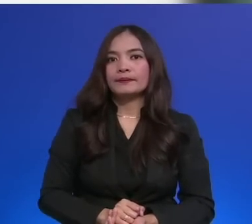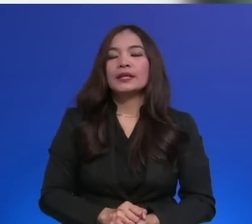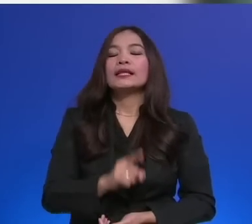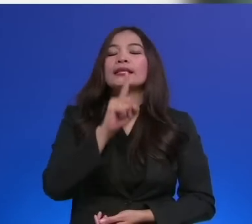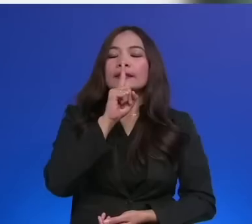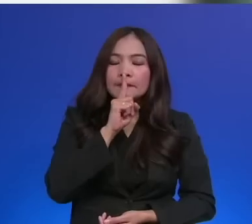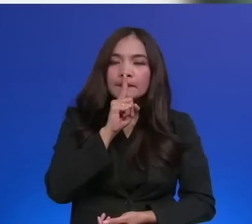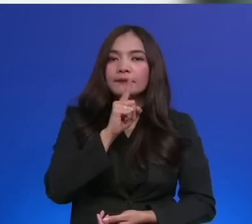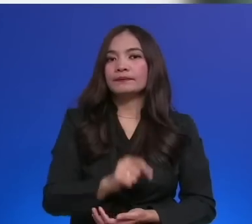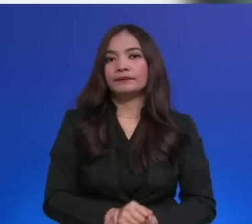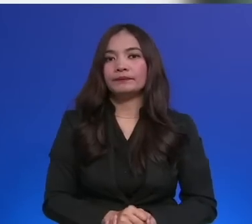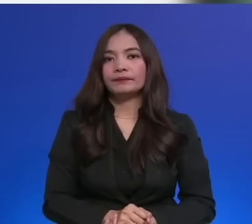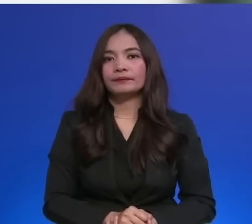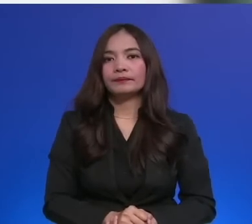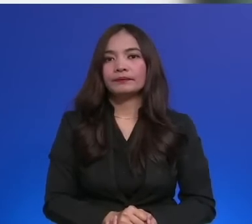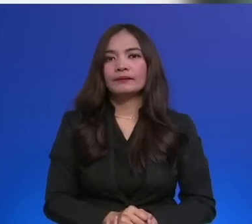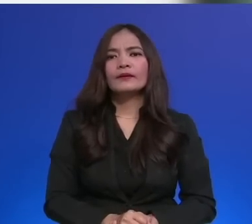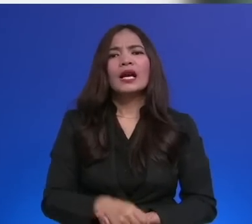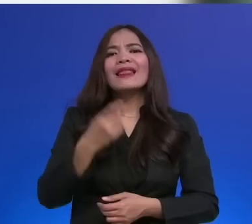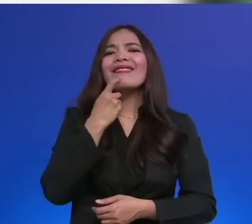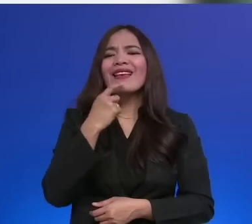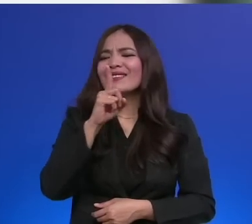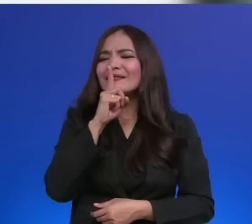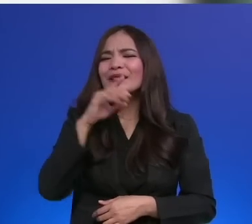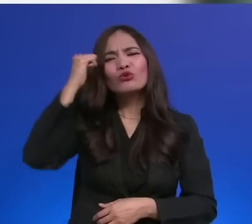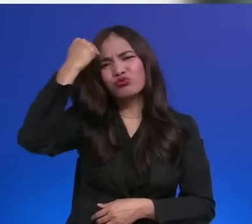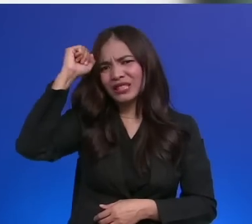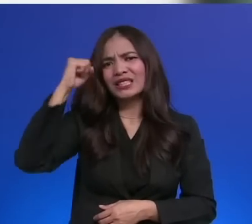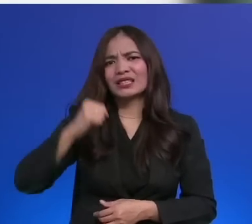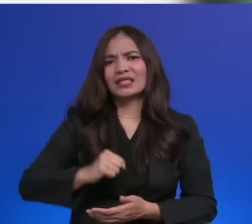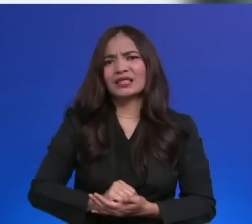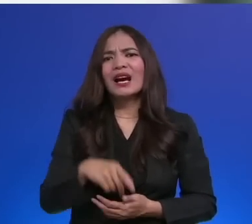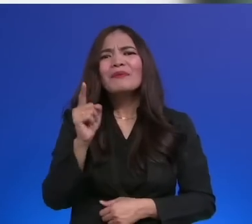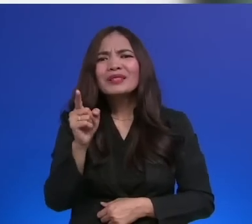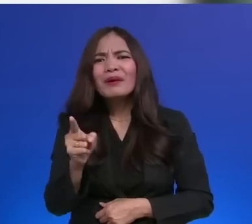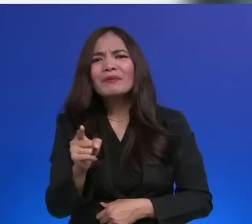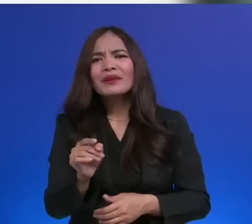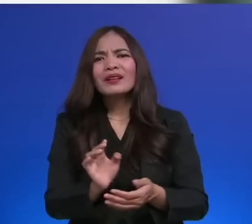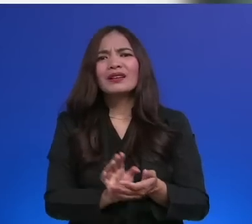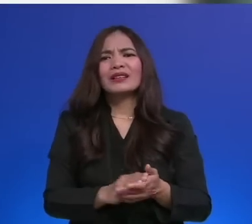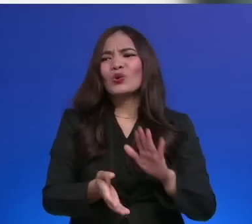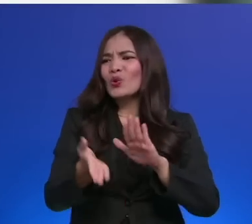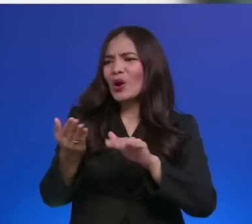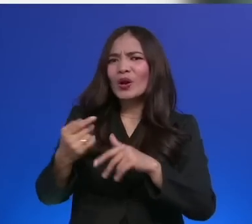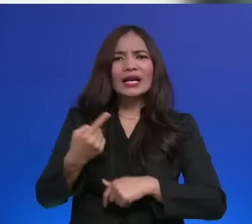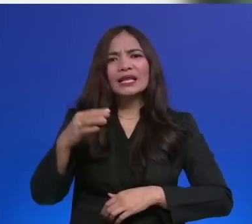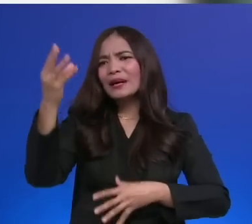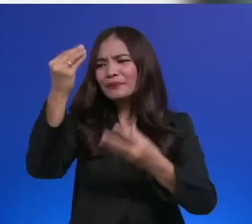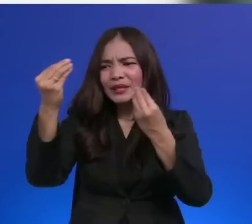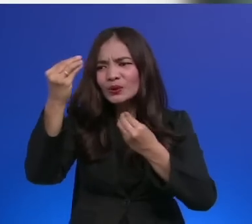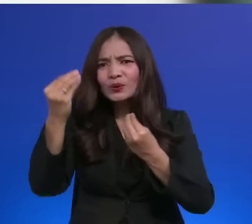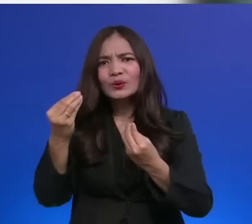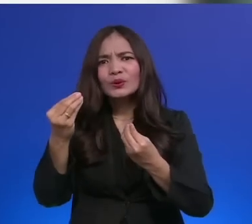Diam. Nah, seni diam ini tidak mudah, saudara. Karena seringkali kita yang bingung, lalu